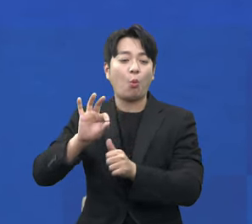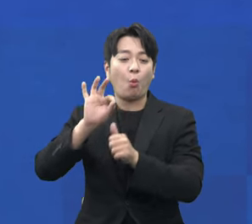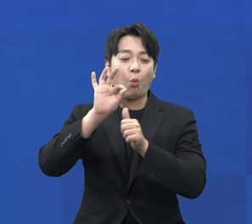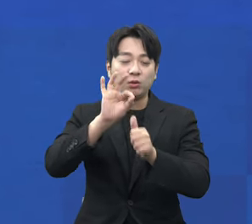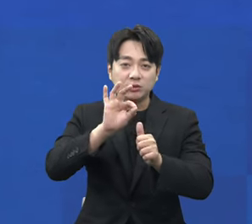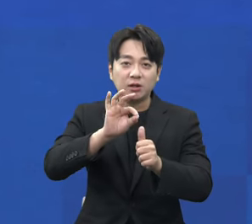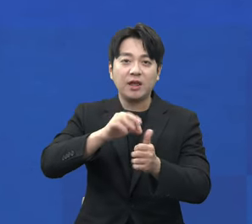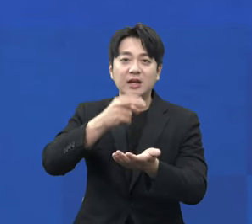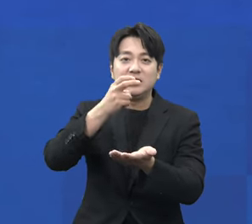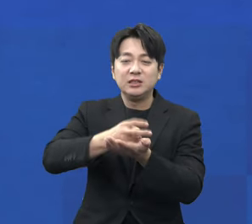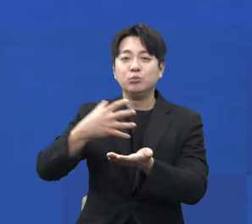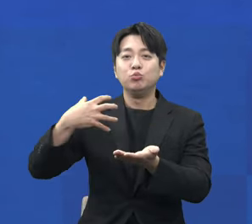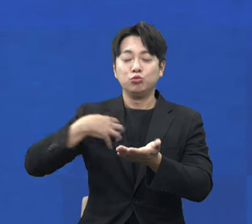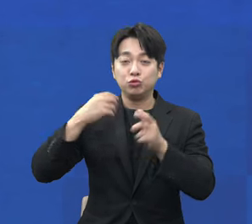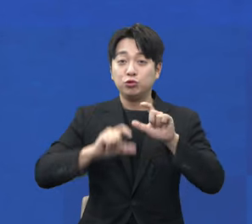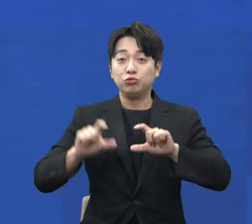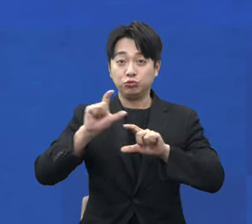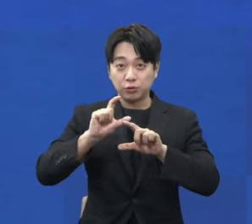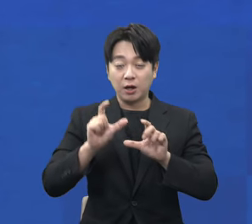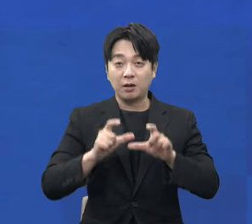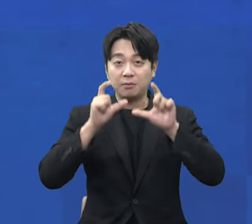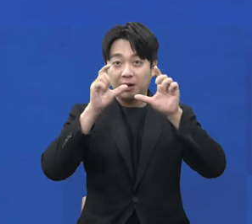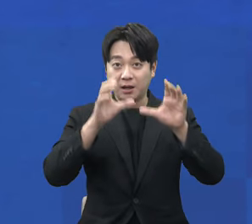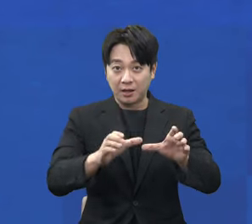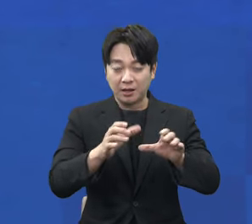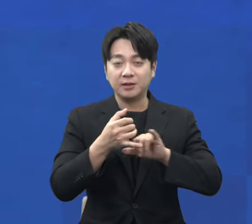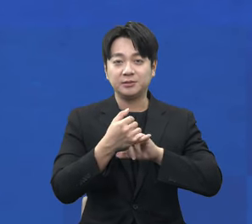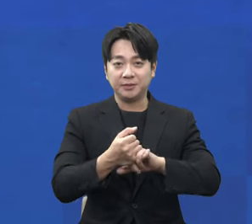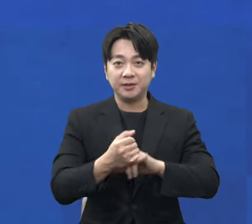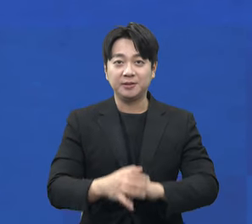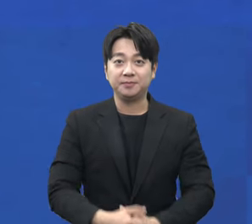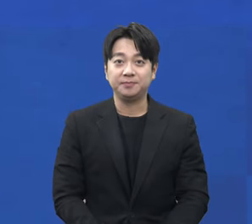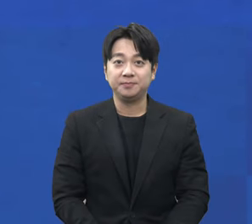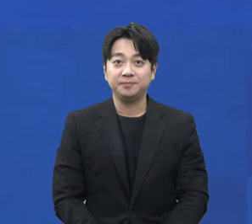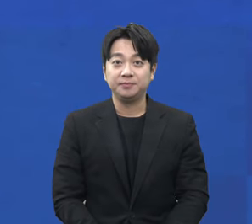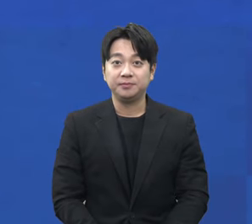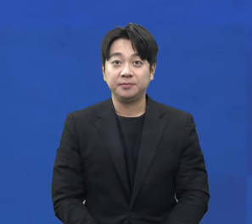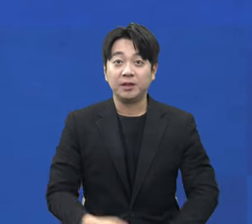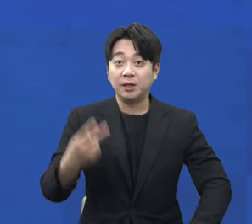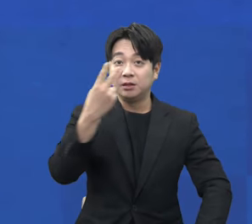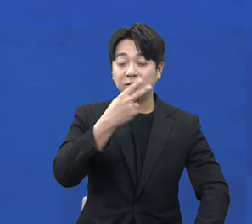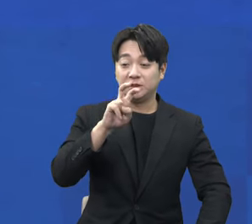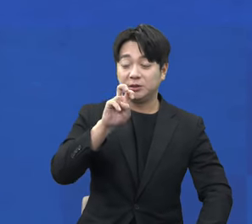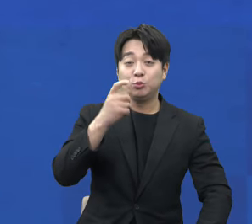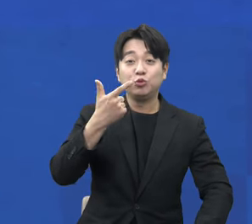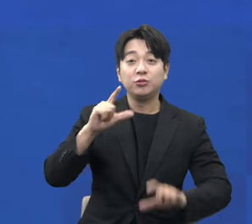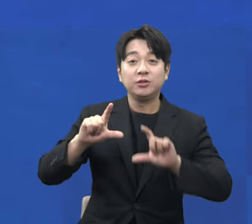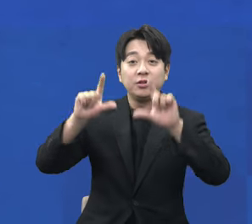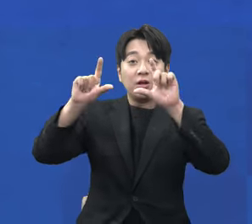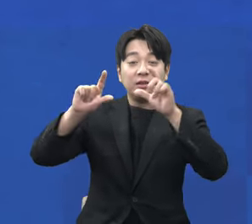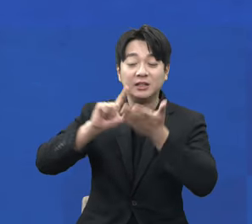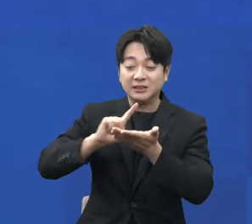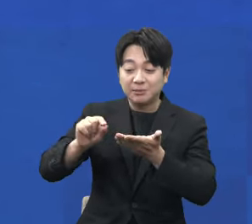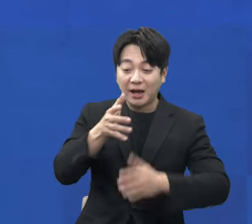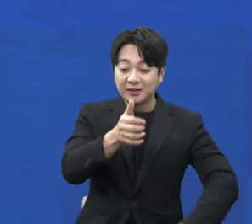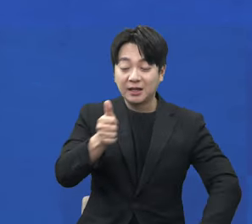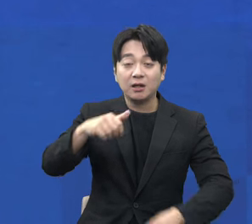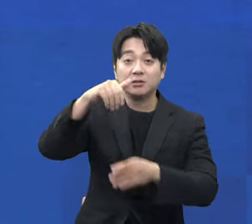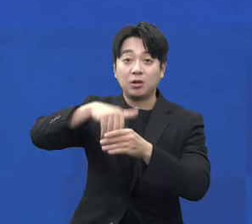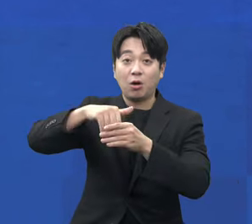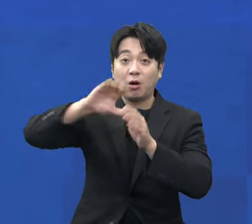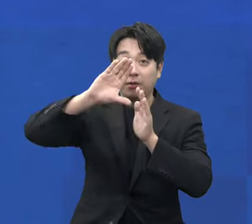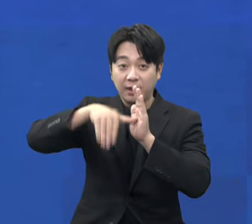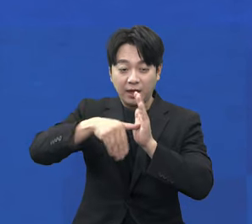젊은 혁신의 바람을 불어넣겠습니다. 다가오는 2026년 지방선거에서 청년 후보